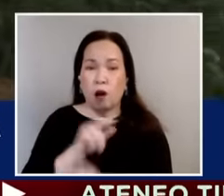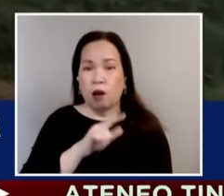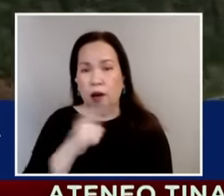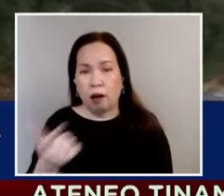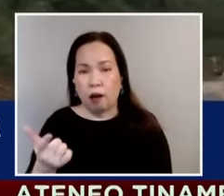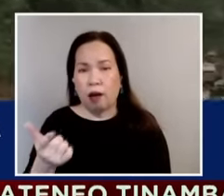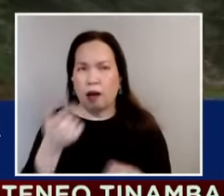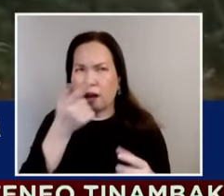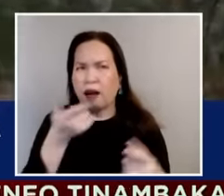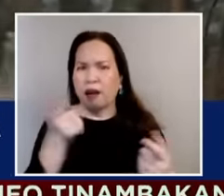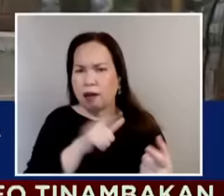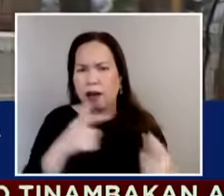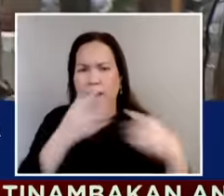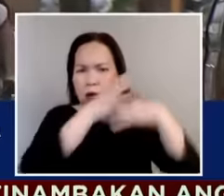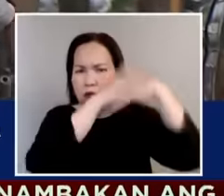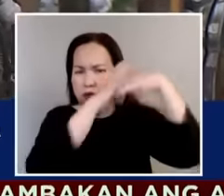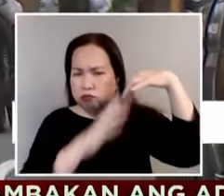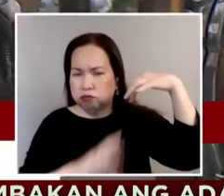landslide.